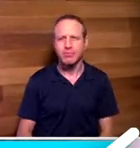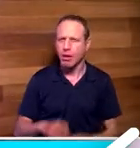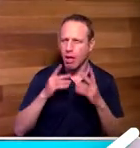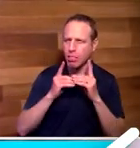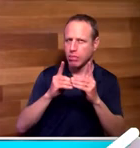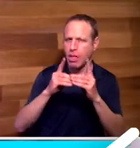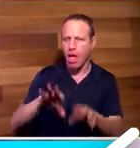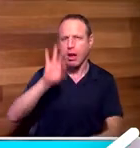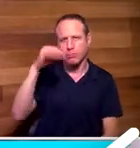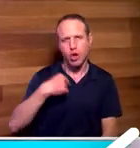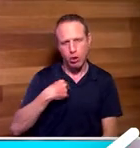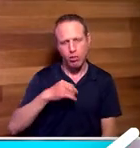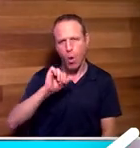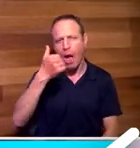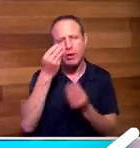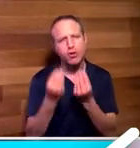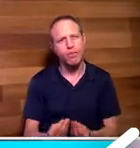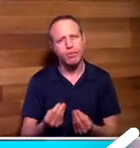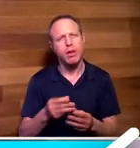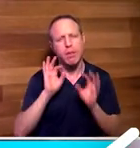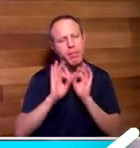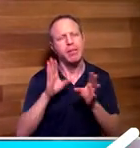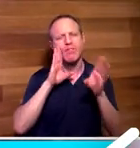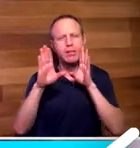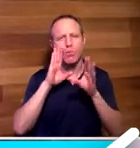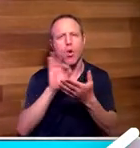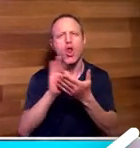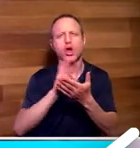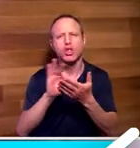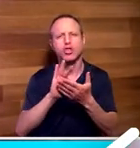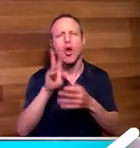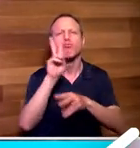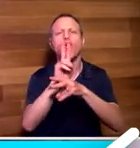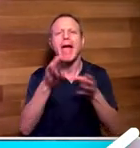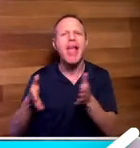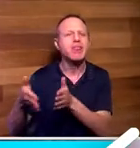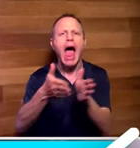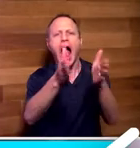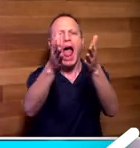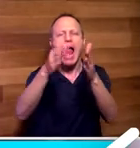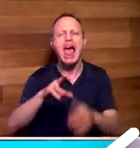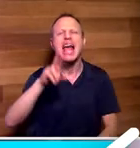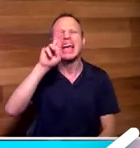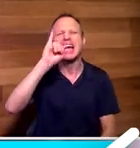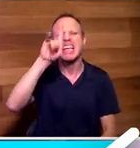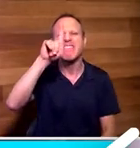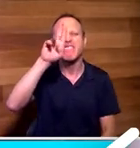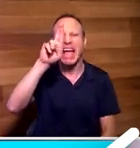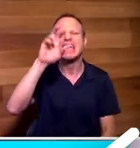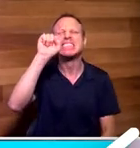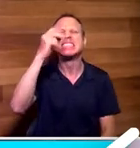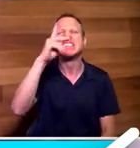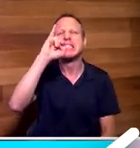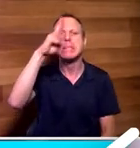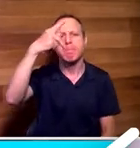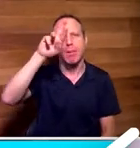הדרך למצוא אותנו הכי יעילה זה באמת בפייסבוק, לרשום שומרי הנחל, Rivers Keepers,